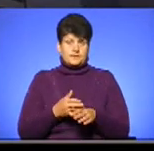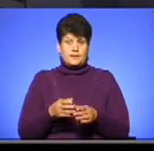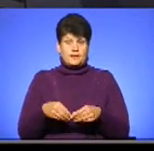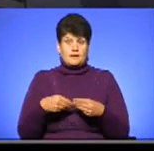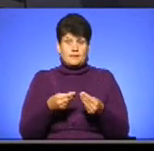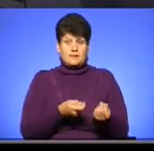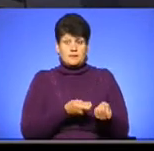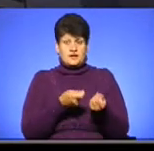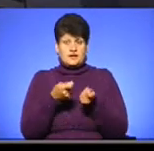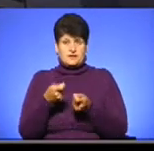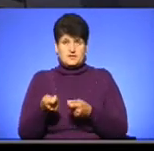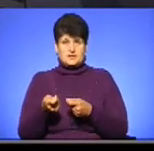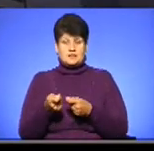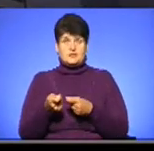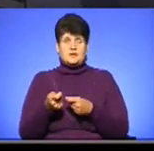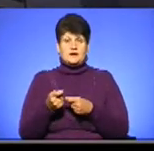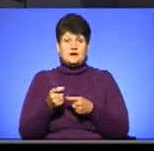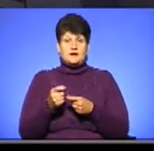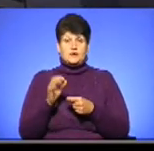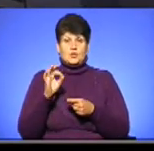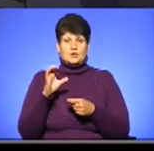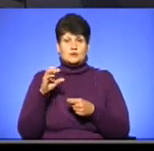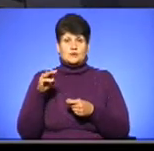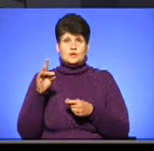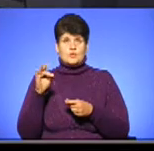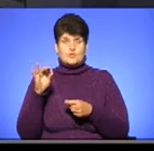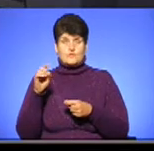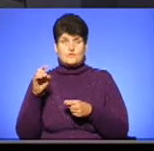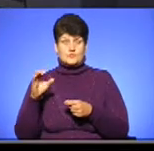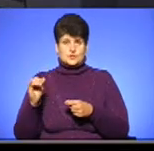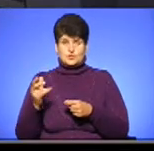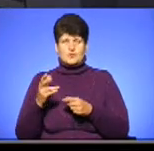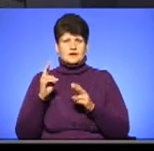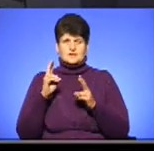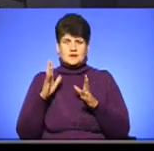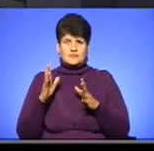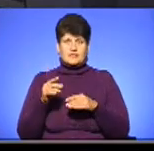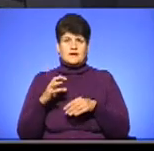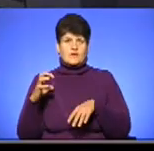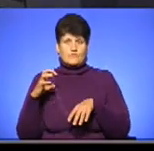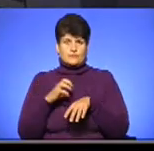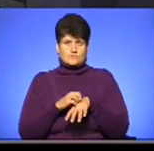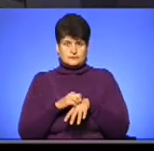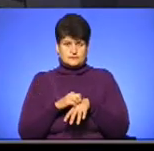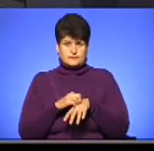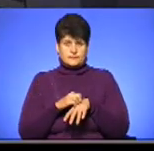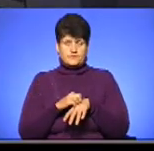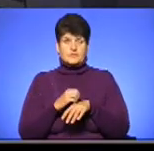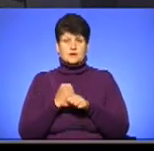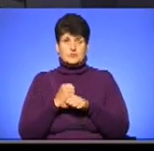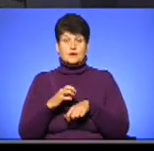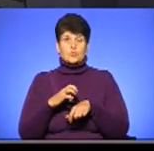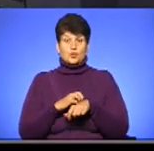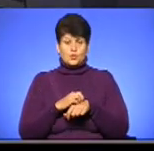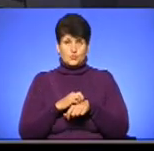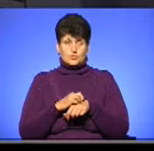клініку нашу, нас на вулиці Острозького, десь при тому, чи її фіксували, чи деталі, я не знаю, але вона йому нанесла покус. Нанесла покус,